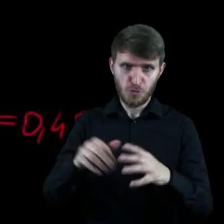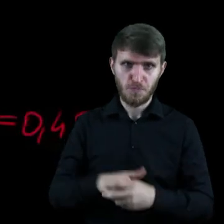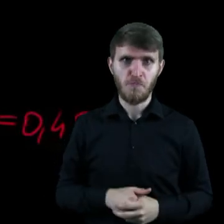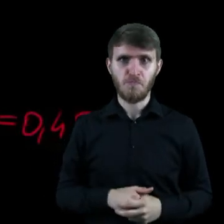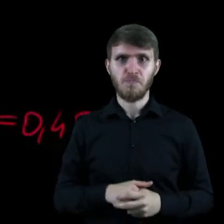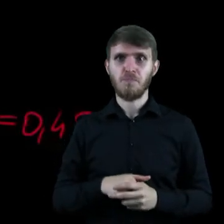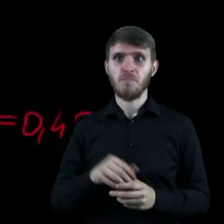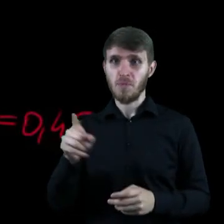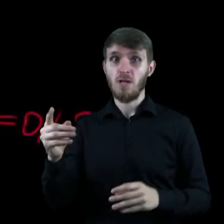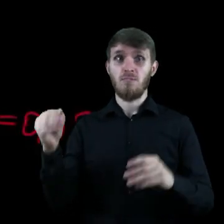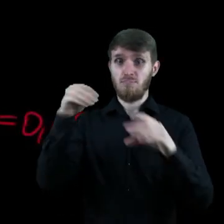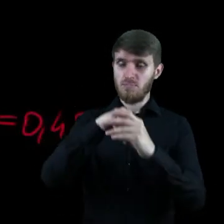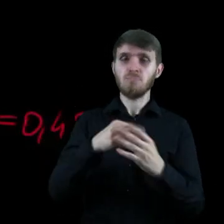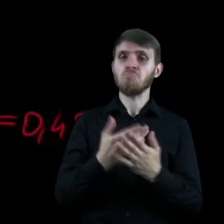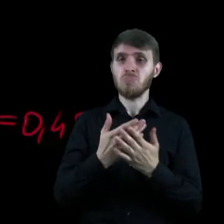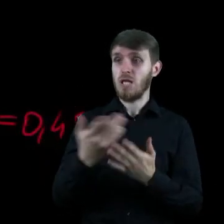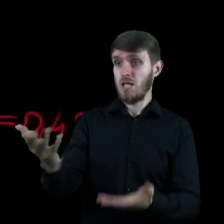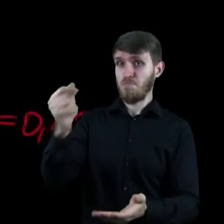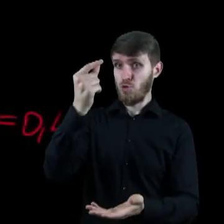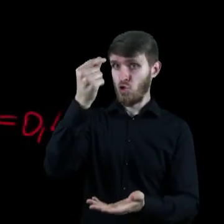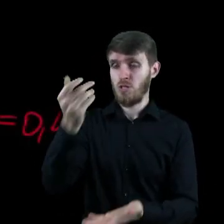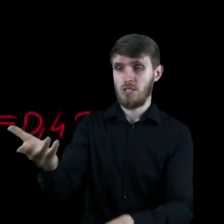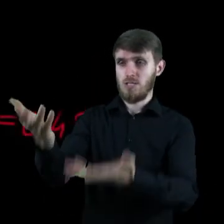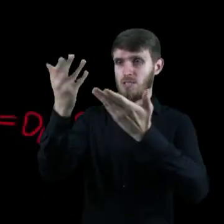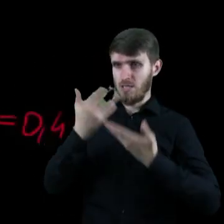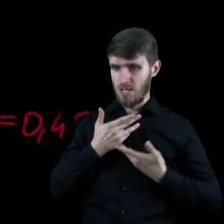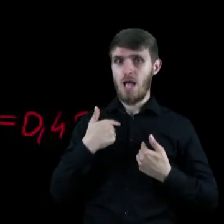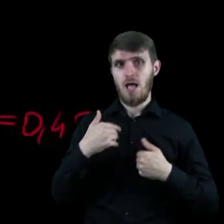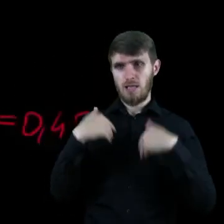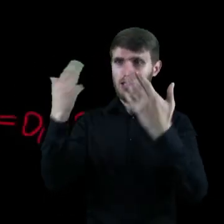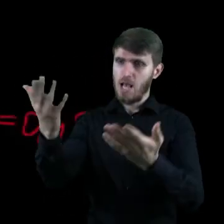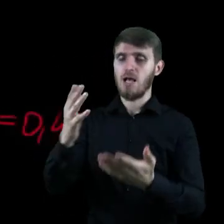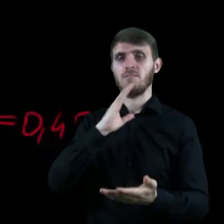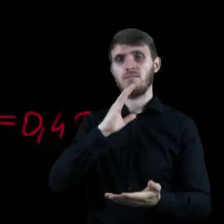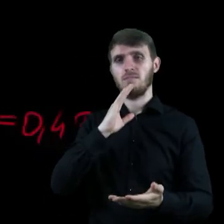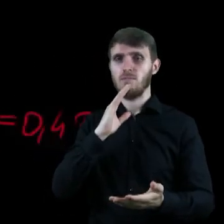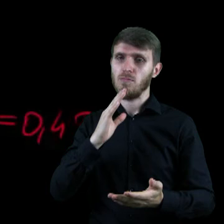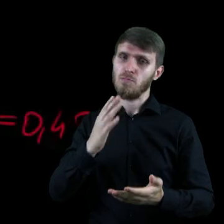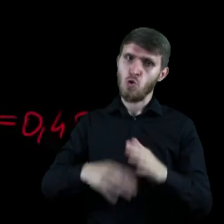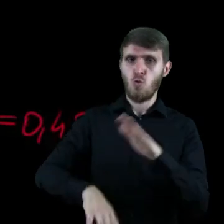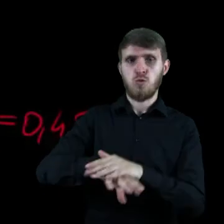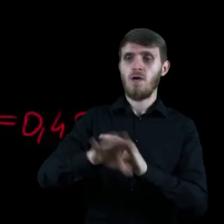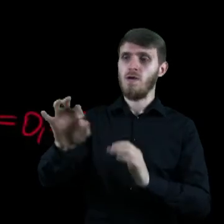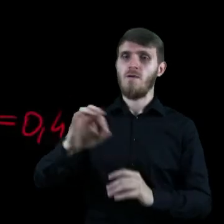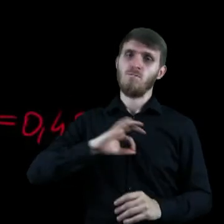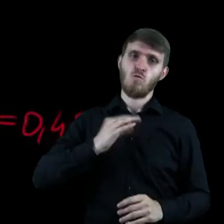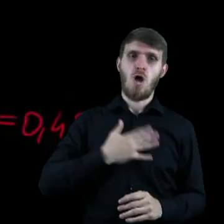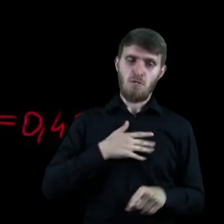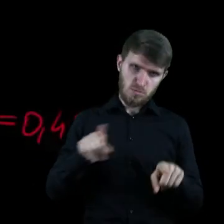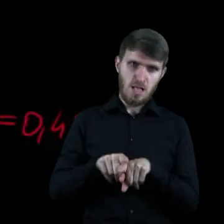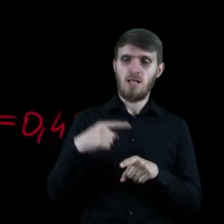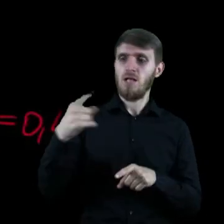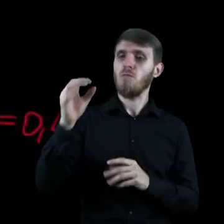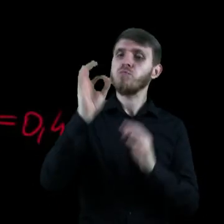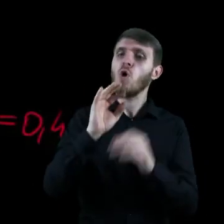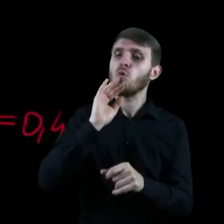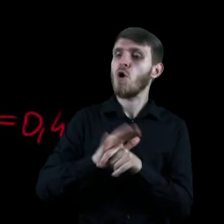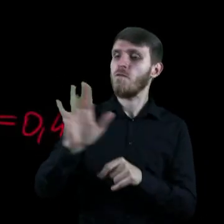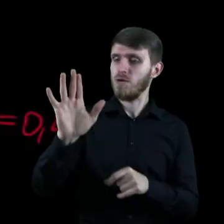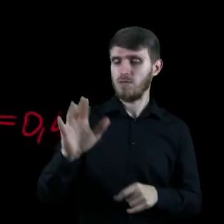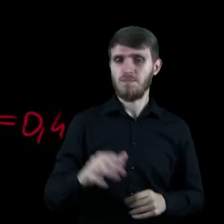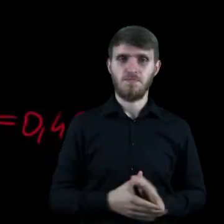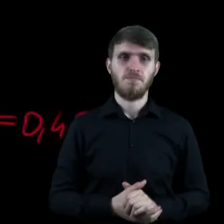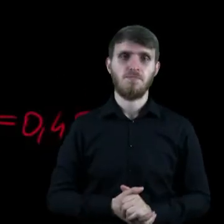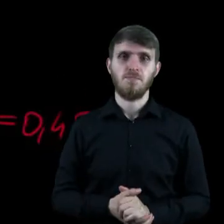część dotycząca kapitału własnego sprowadza się do sprzedaży udziałów i wymieniamy w tym wariancie gotówkę w